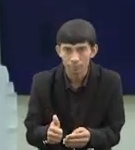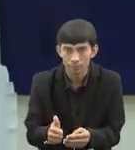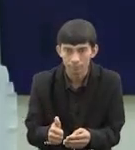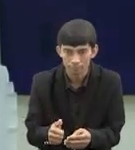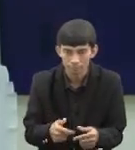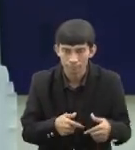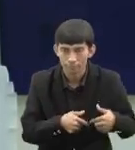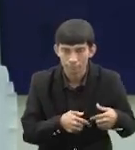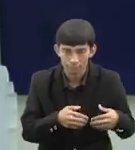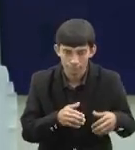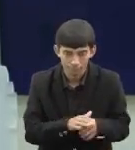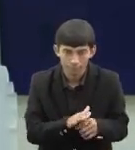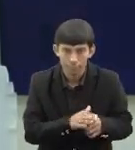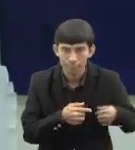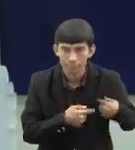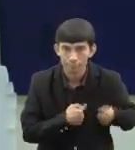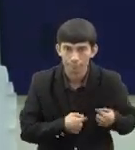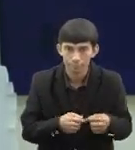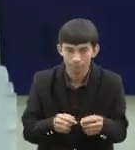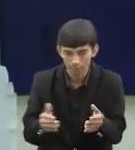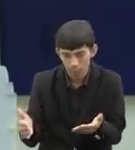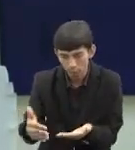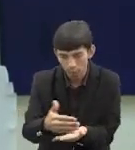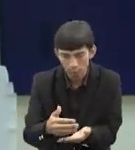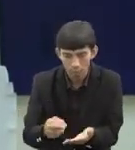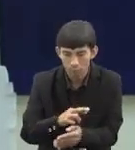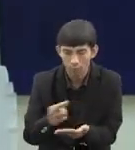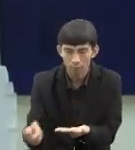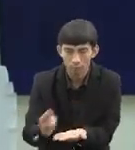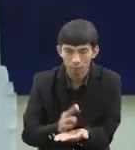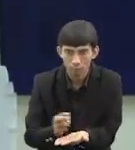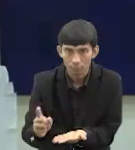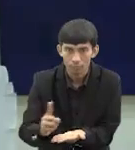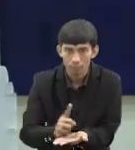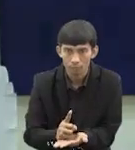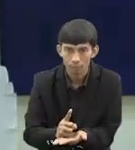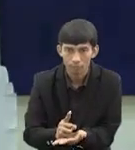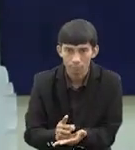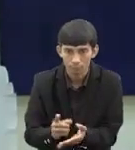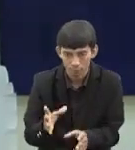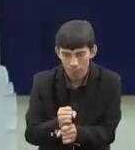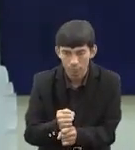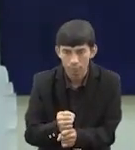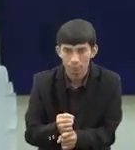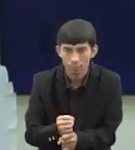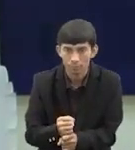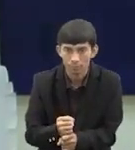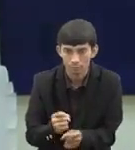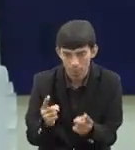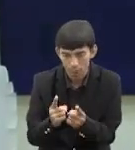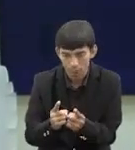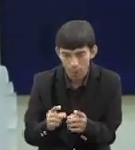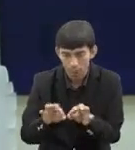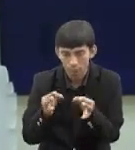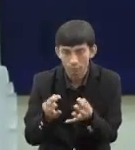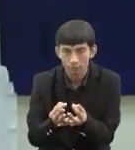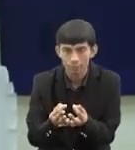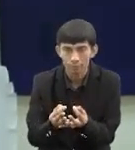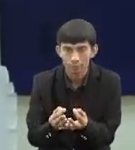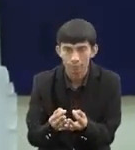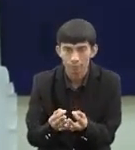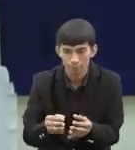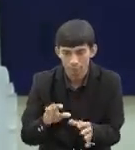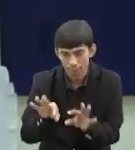lo anh cộp chặt đá pro mồn phân tốc sẵn cá na chuộc